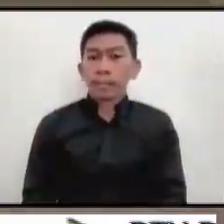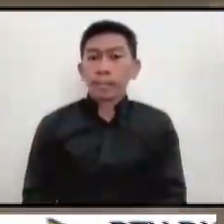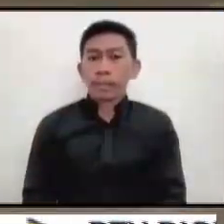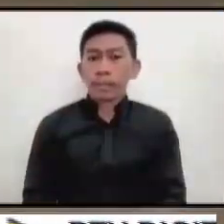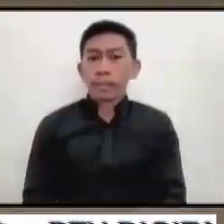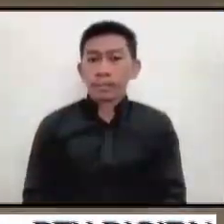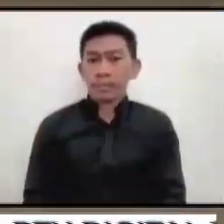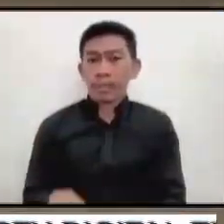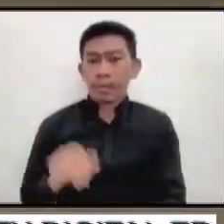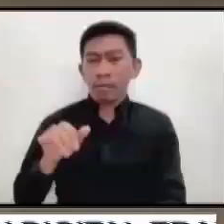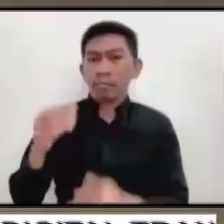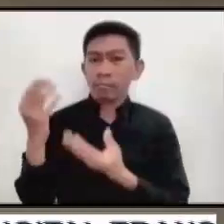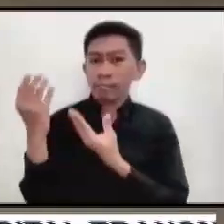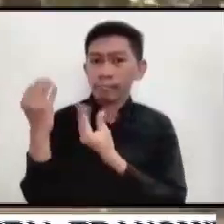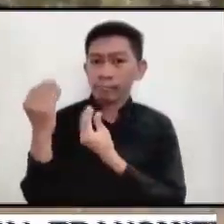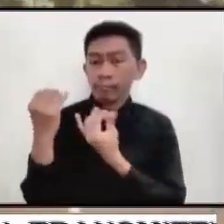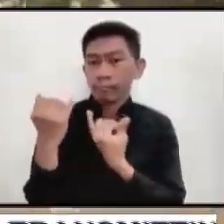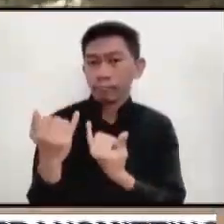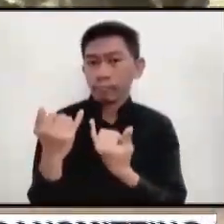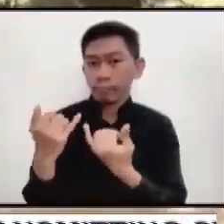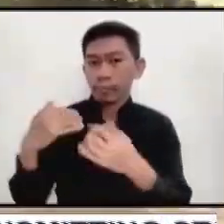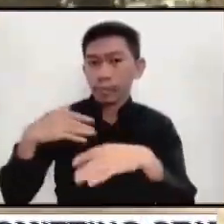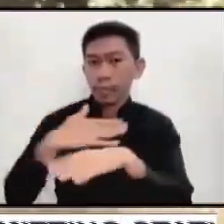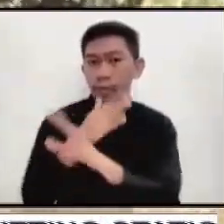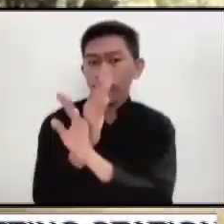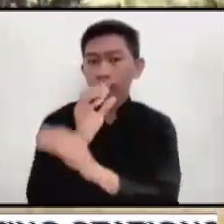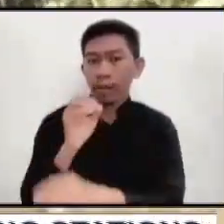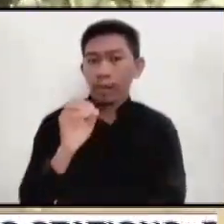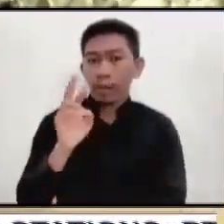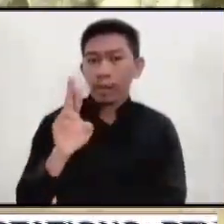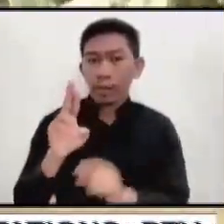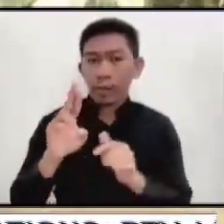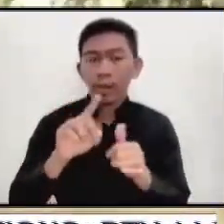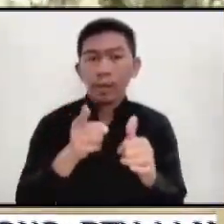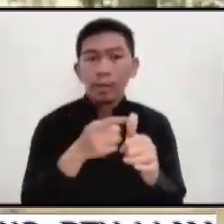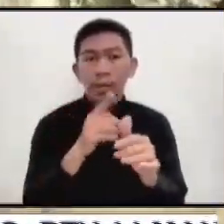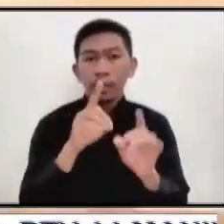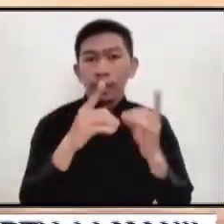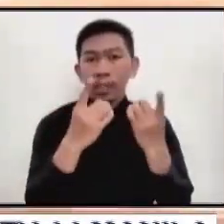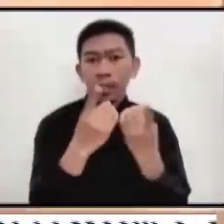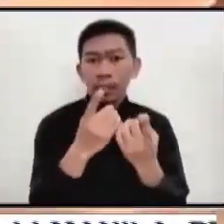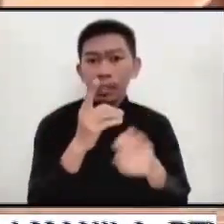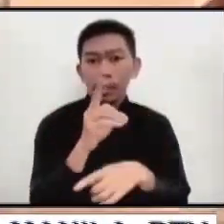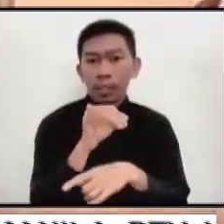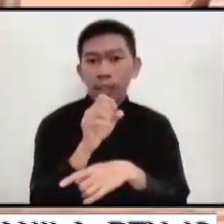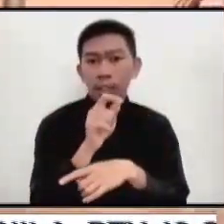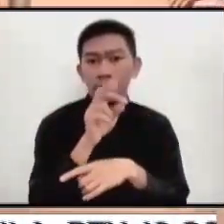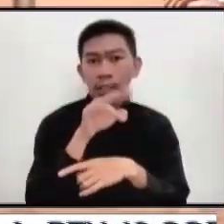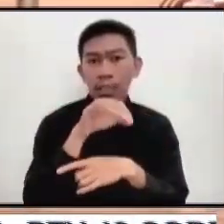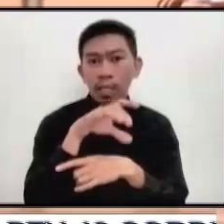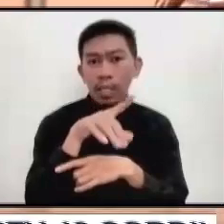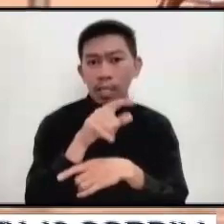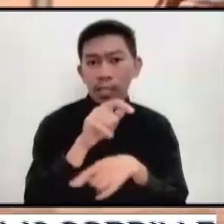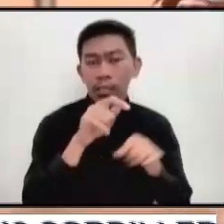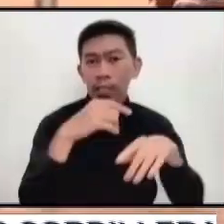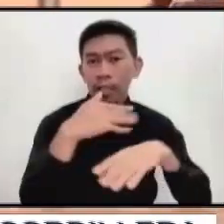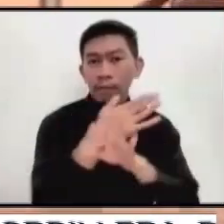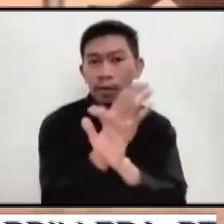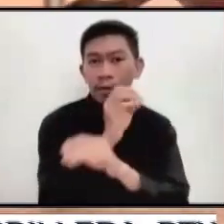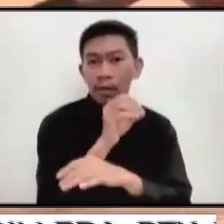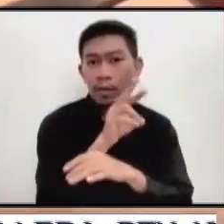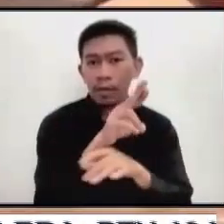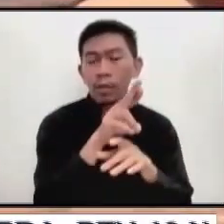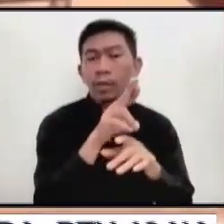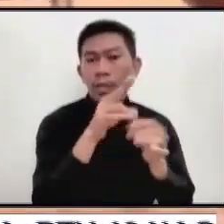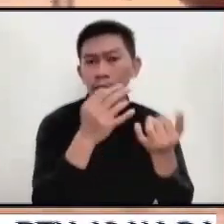sitwasyon ngayon dito sa Davao Oriental. So first district naman po, in east coast part ng Davao Oriental. As of now po, hindi naman po possible